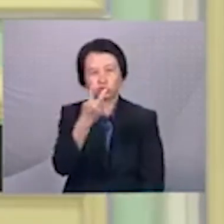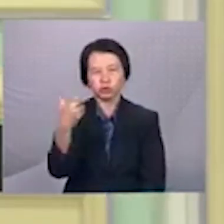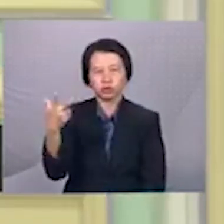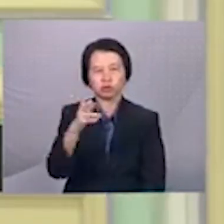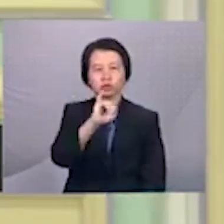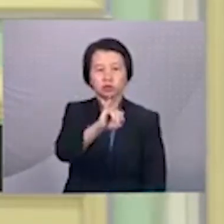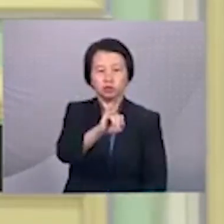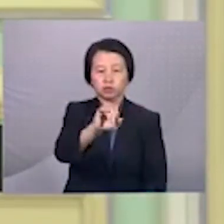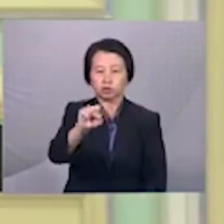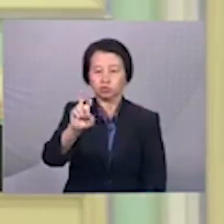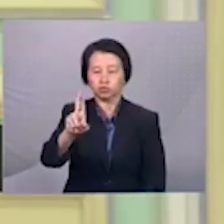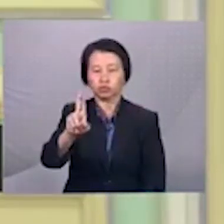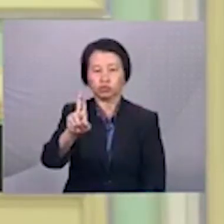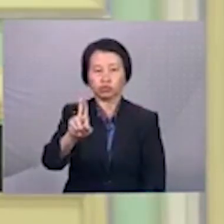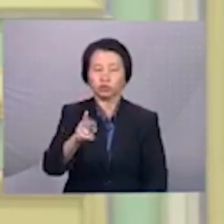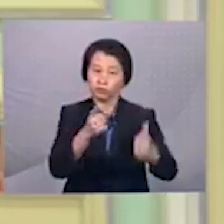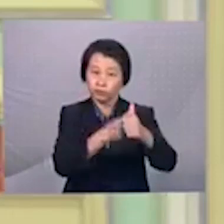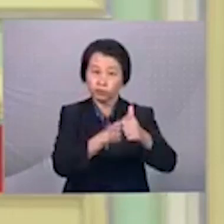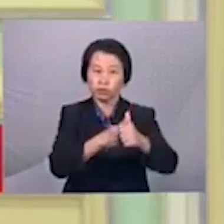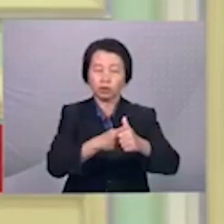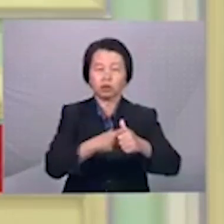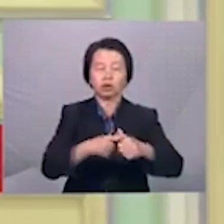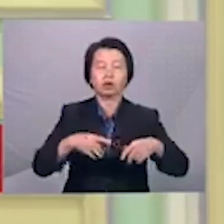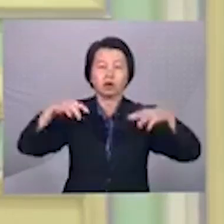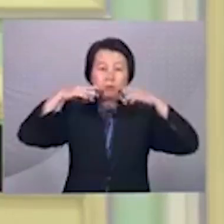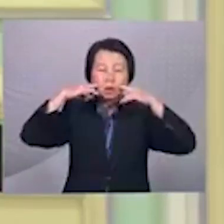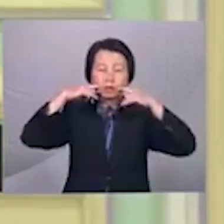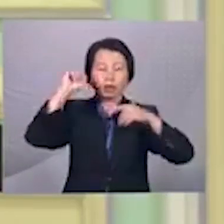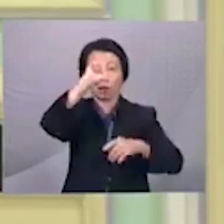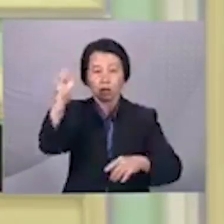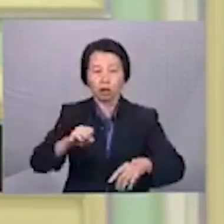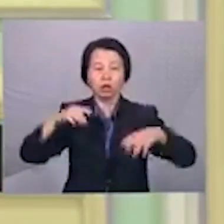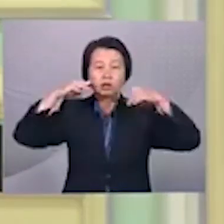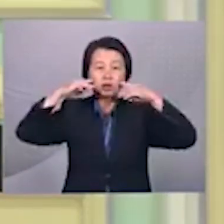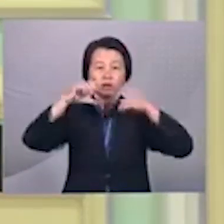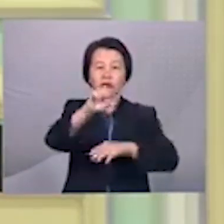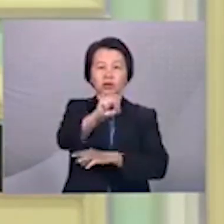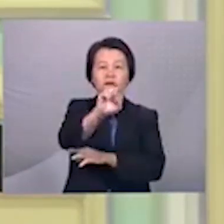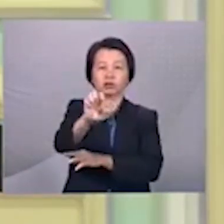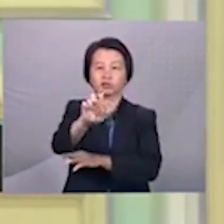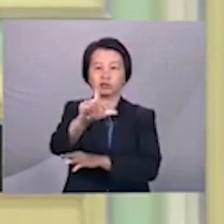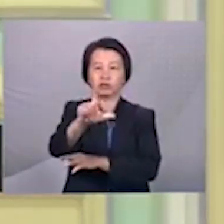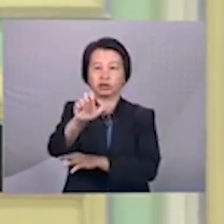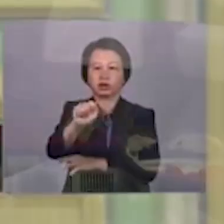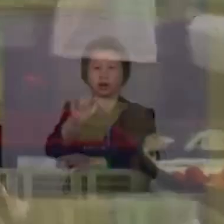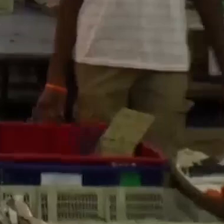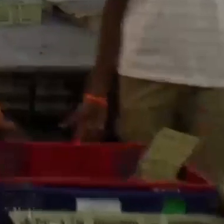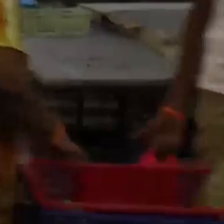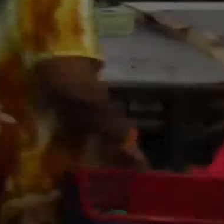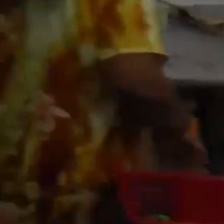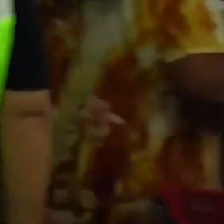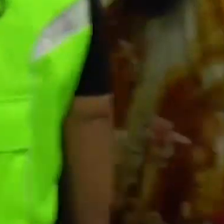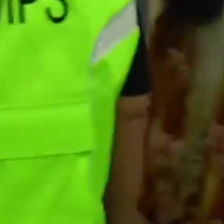jawab tentang monyong pas layar kaca burung Selayang Hai masih lagi